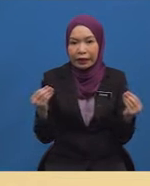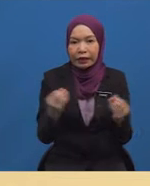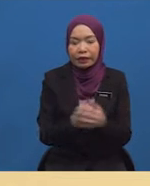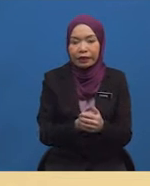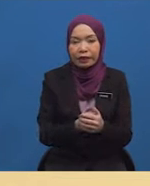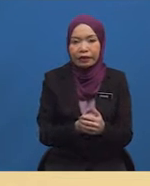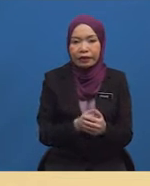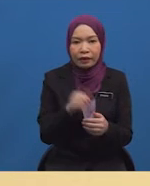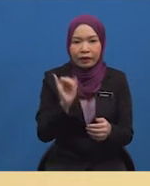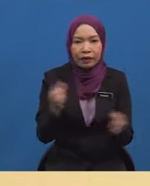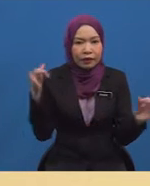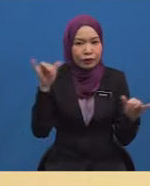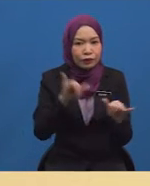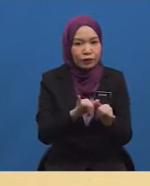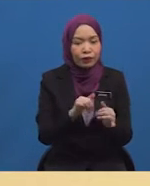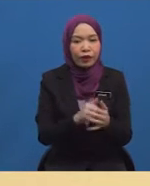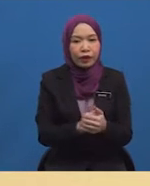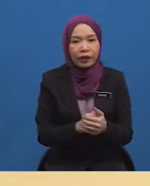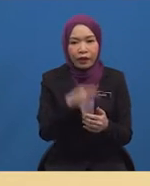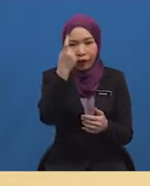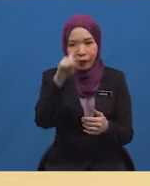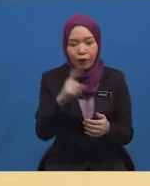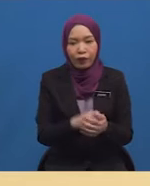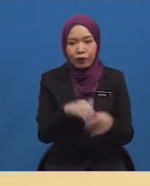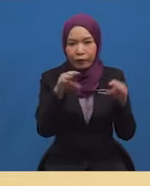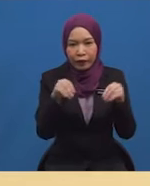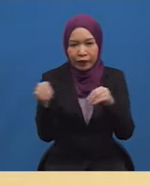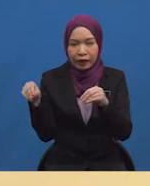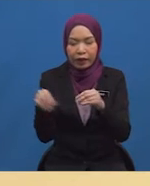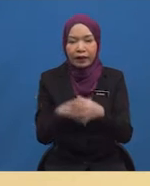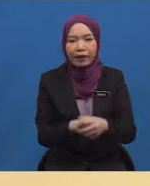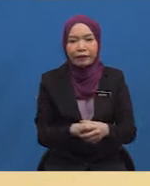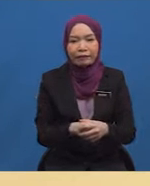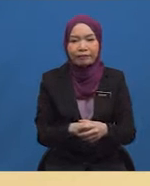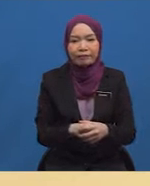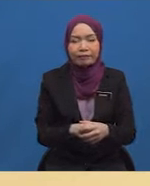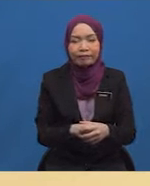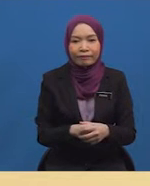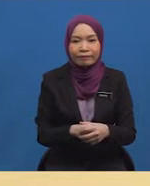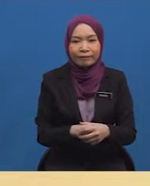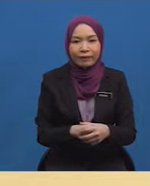subur di lembah sungai juga sangat sesuai untuk pertanian terutamanya padi.